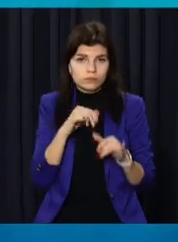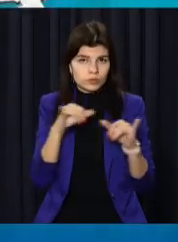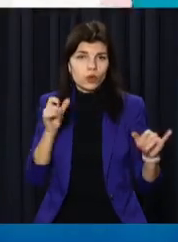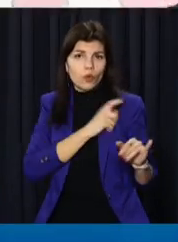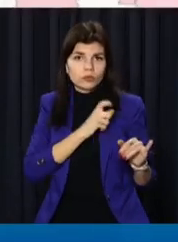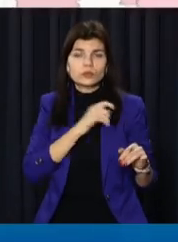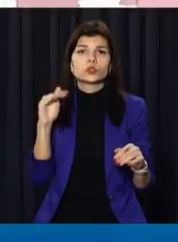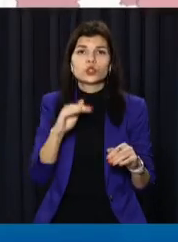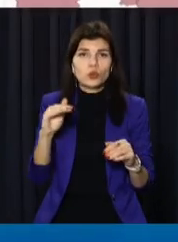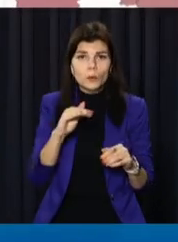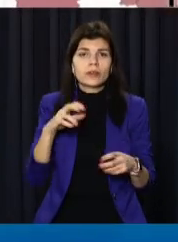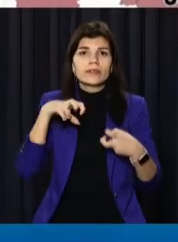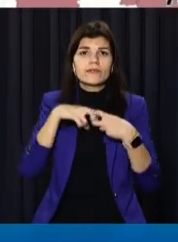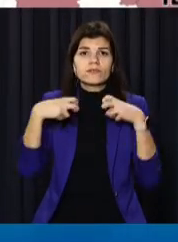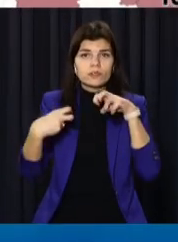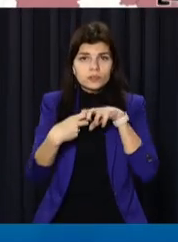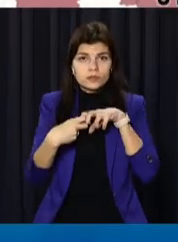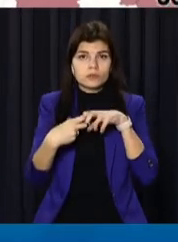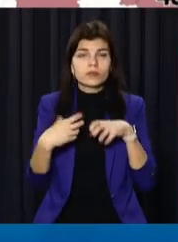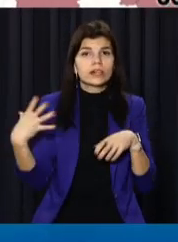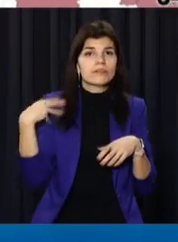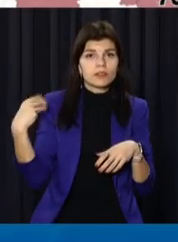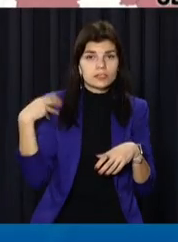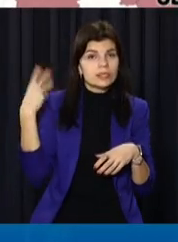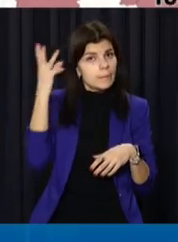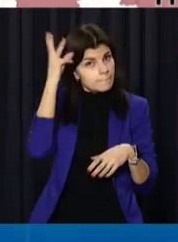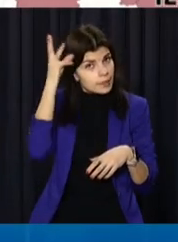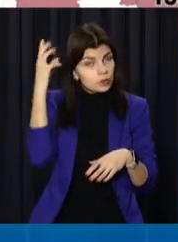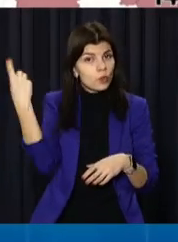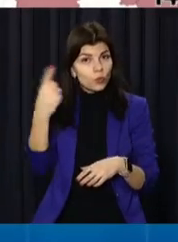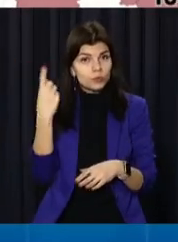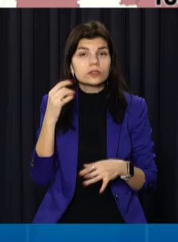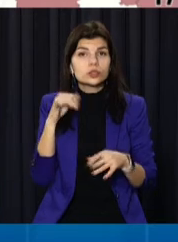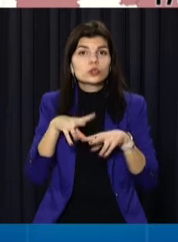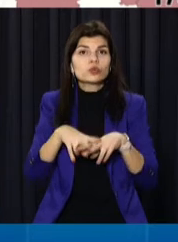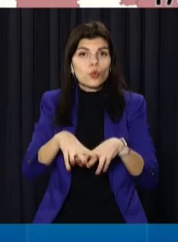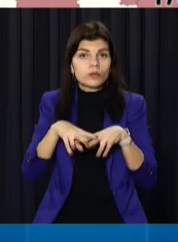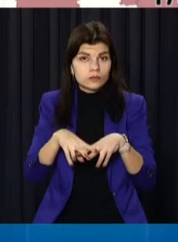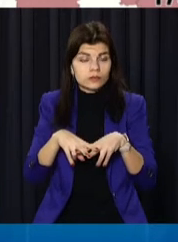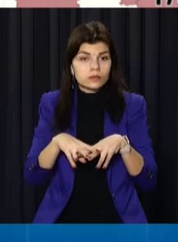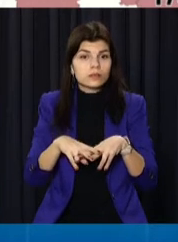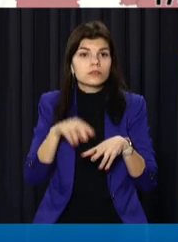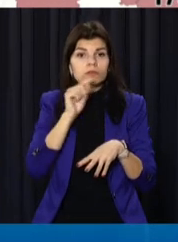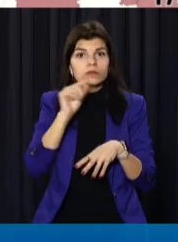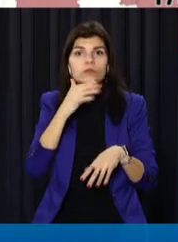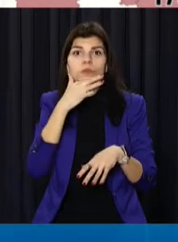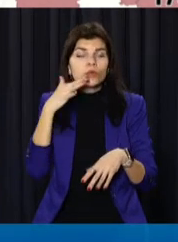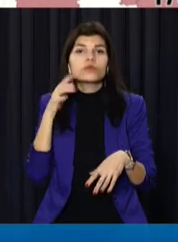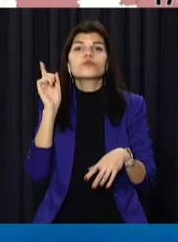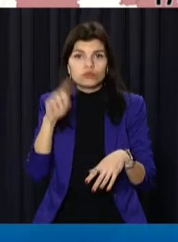Одеській, Житомирській, Івано-Франківській, Львівській, Хмельницькій областях і столиці. Серед антилідерів